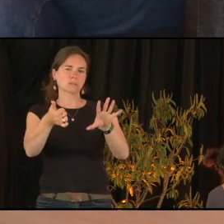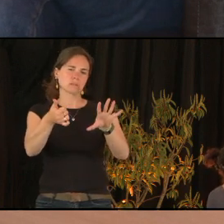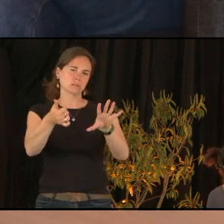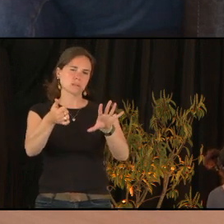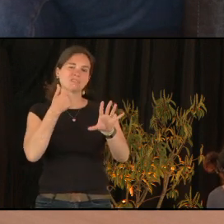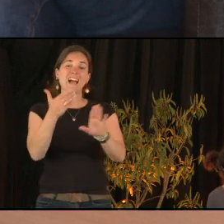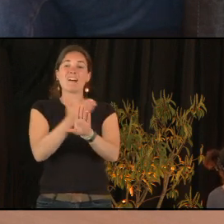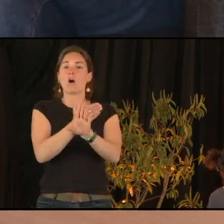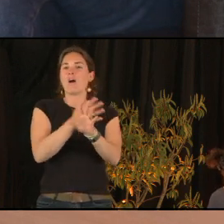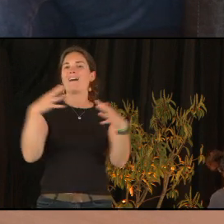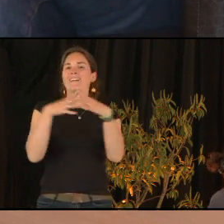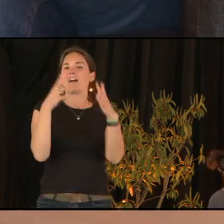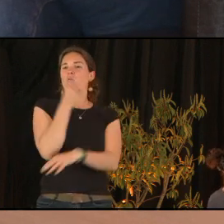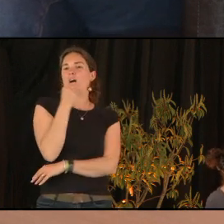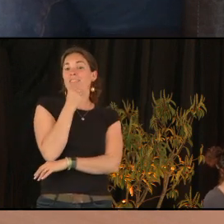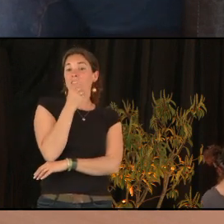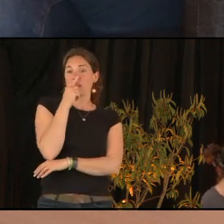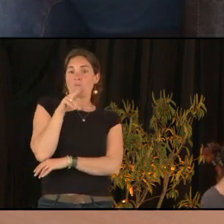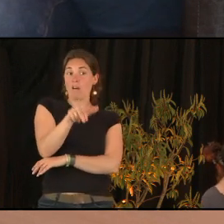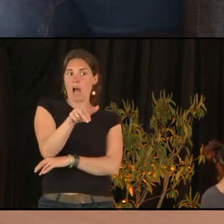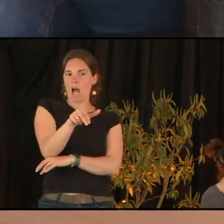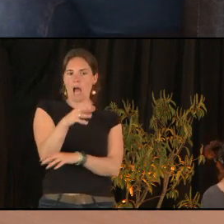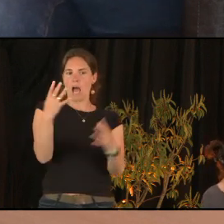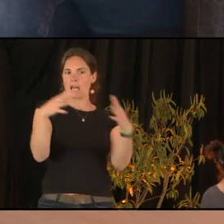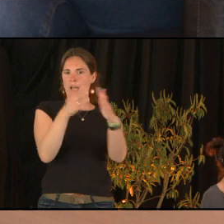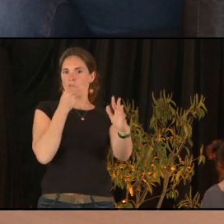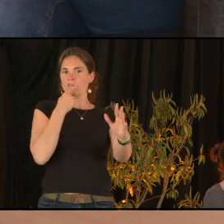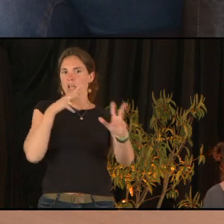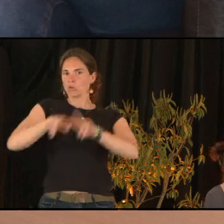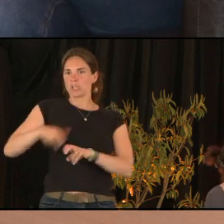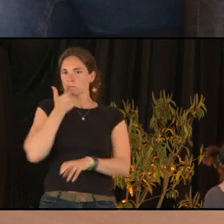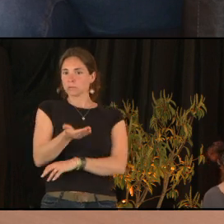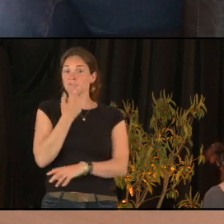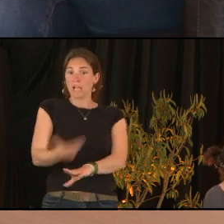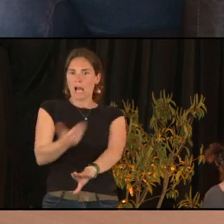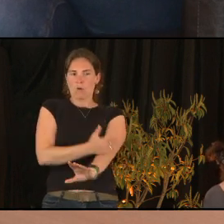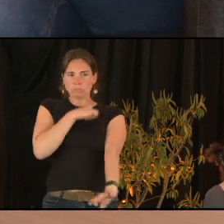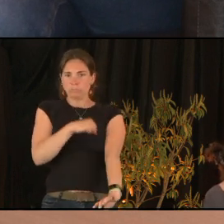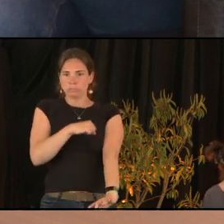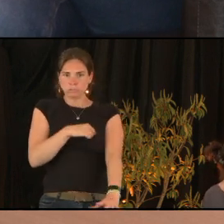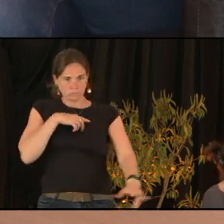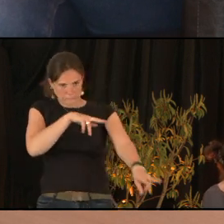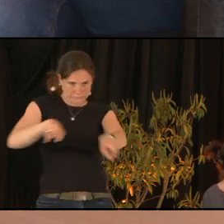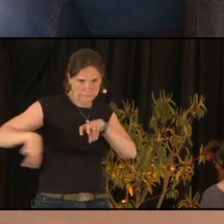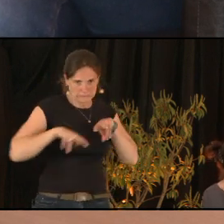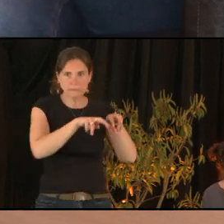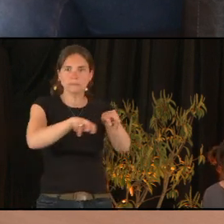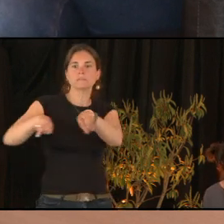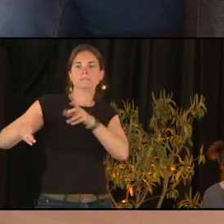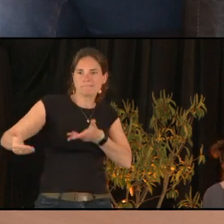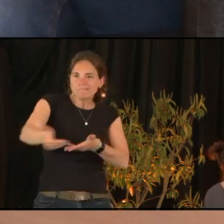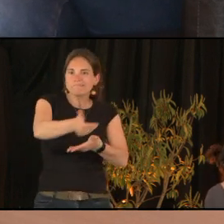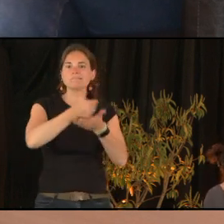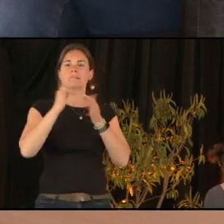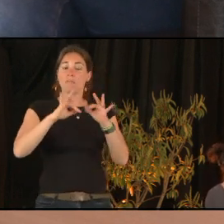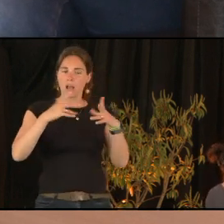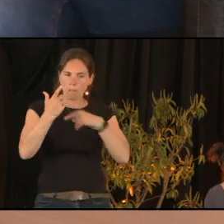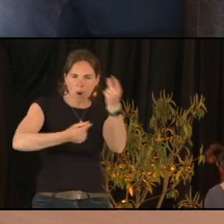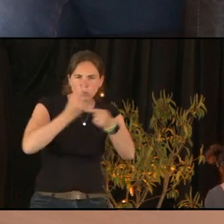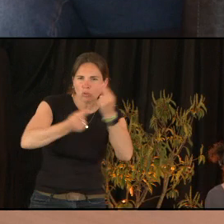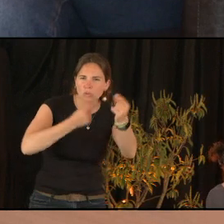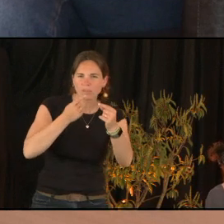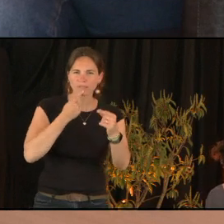que la guerre froide l'empêche de continuer ses recherches, en gros, c'est ça, et qui travaille sur effectivement ces plantes qu'on a